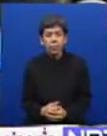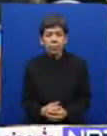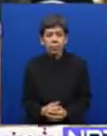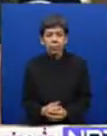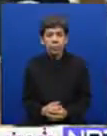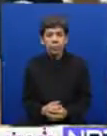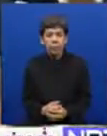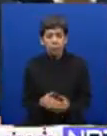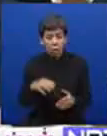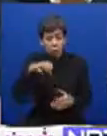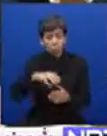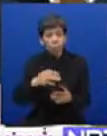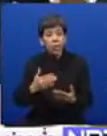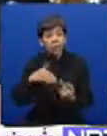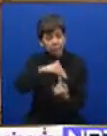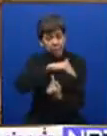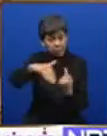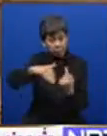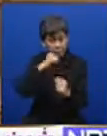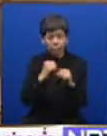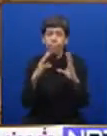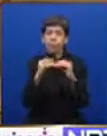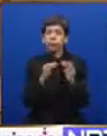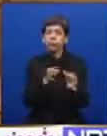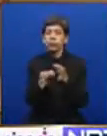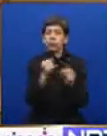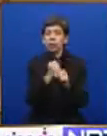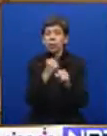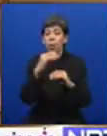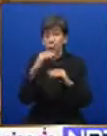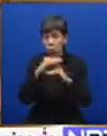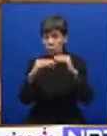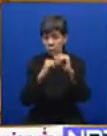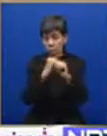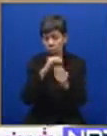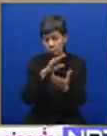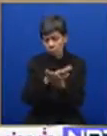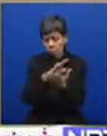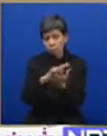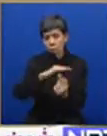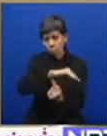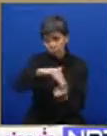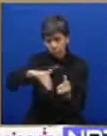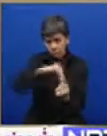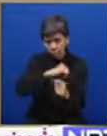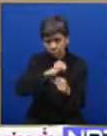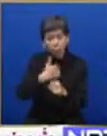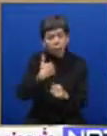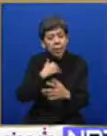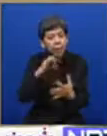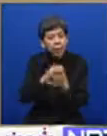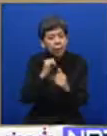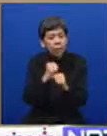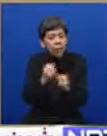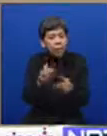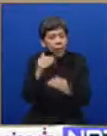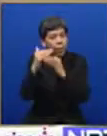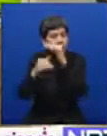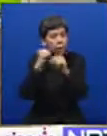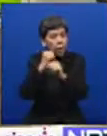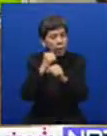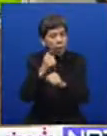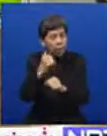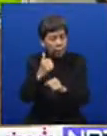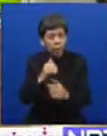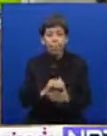กรมส่งเสริมคุณภาพสิ่งแวดล้อมจากประชุมชี้แจงโครงการขยายผลโรงเรียนสิ่งแวดล้อมศึกษาเพื่อการพัฒนาที่ยั่งยืนหรือ